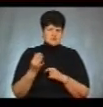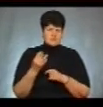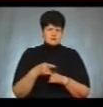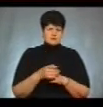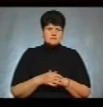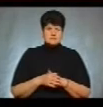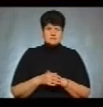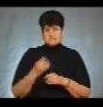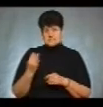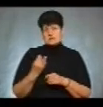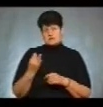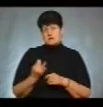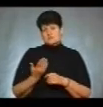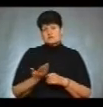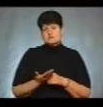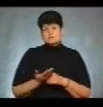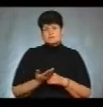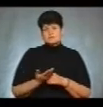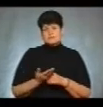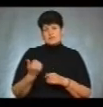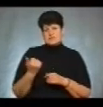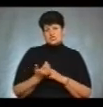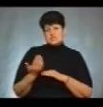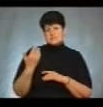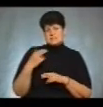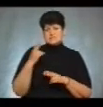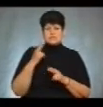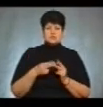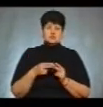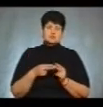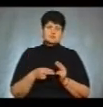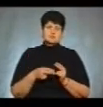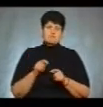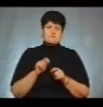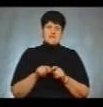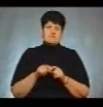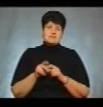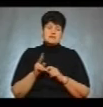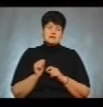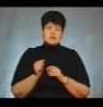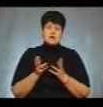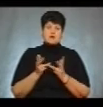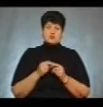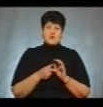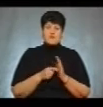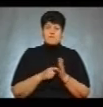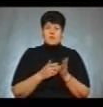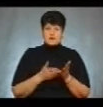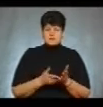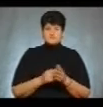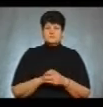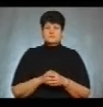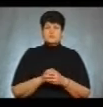тим? Цікавимося. Буквально тиждень назад завершилась перевірка Рахункової палати.